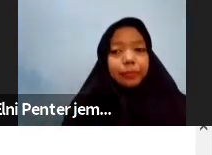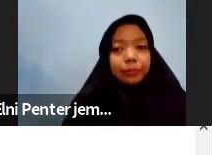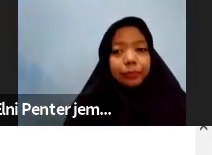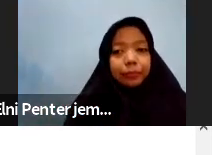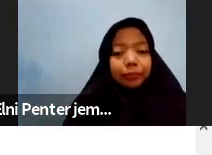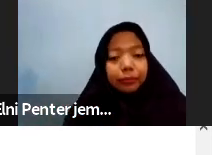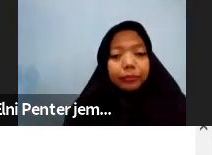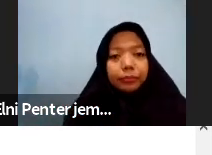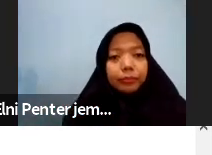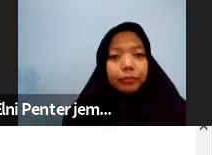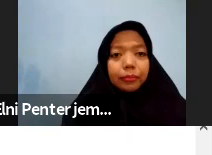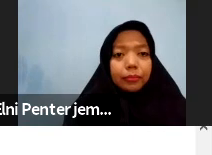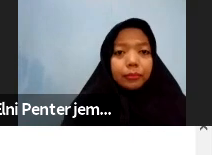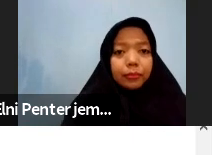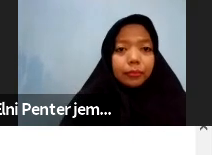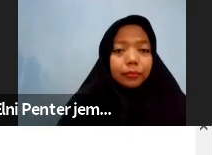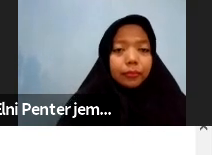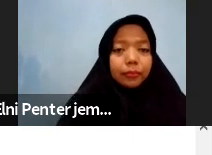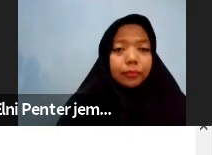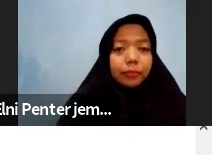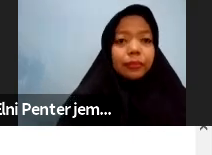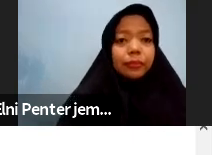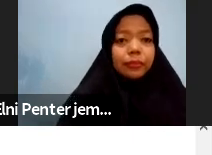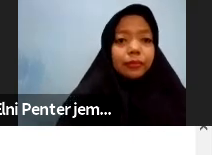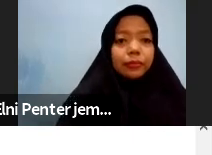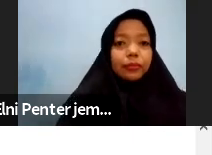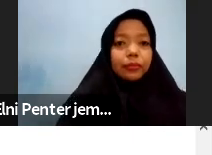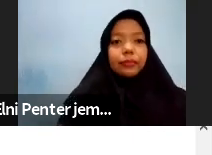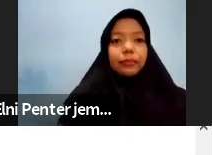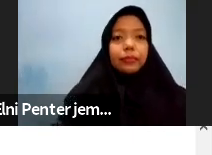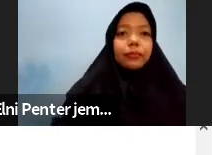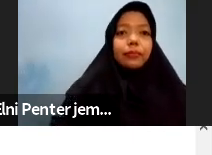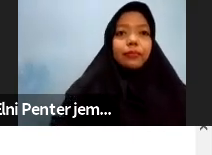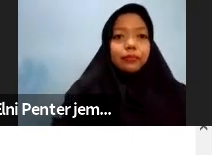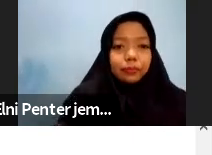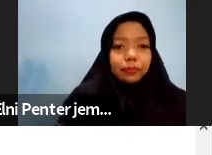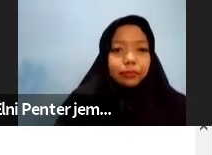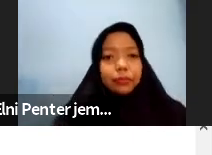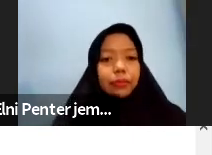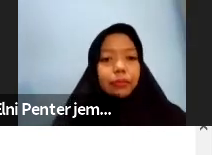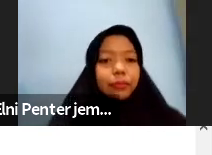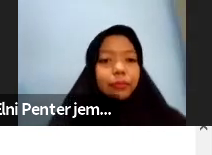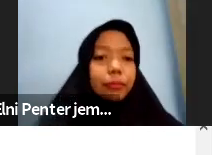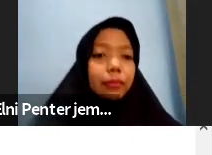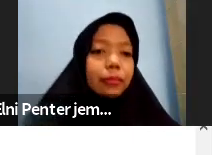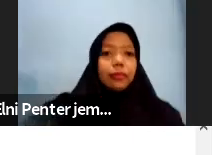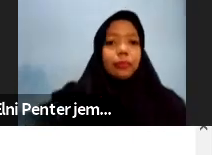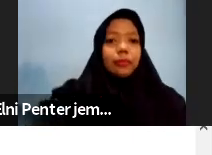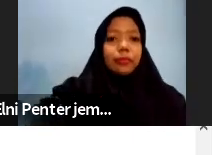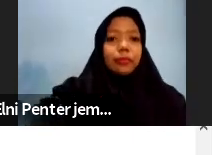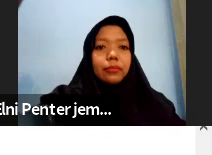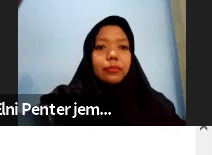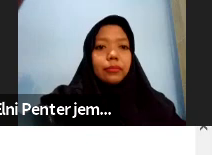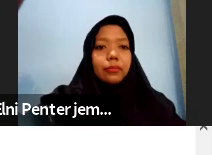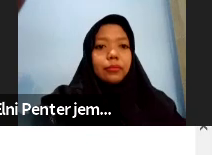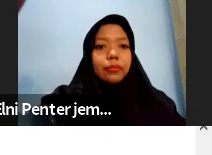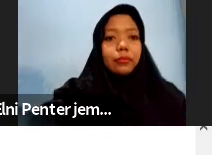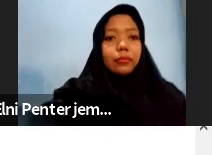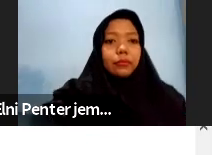rumah tiba-tiba terdengar suara pesawat yang terbang rendah melintas